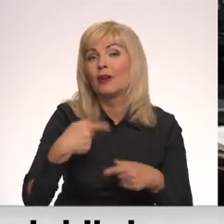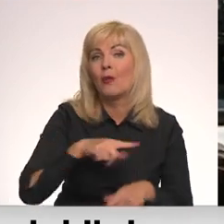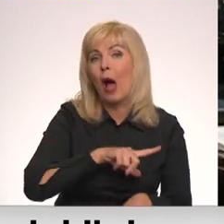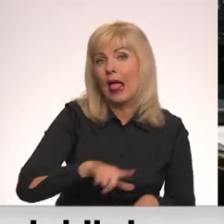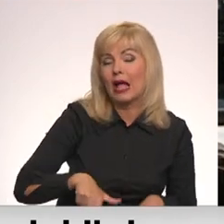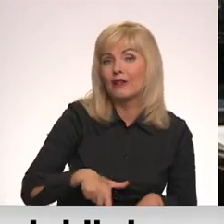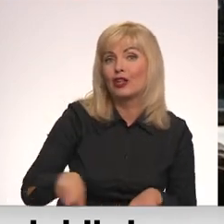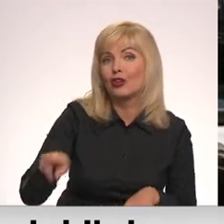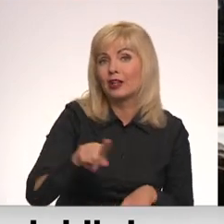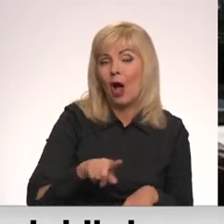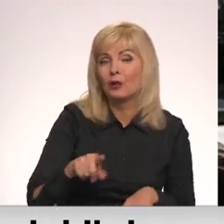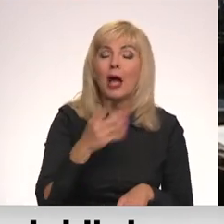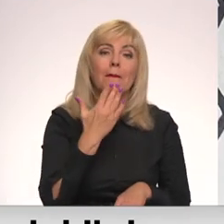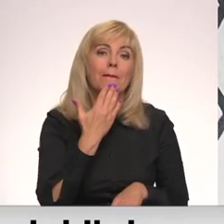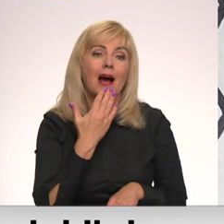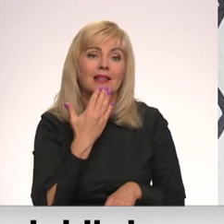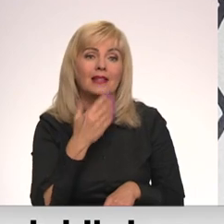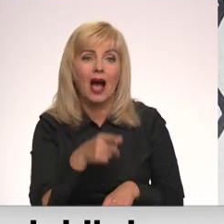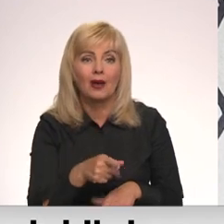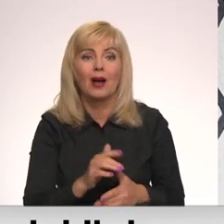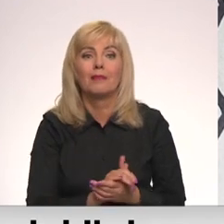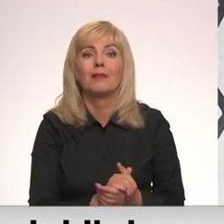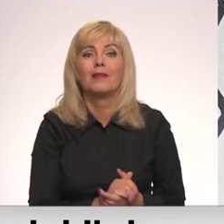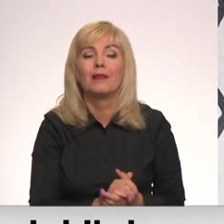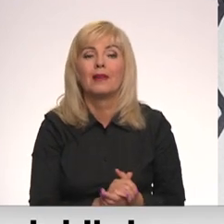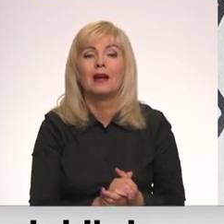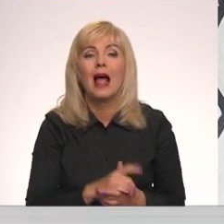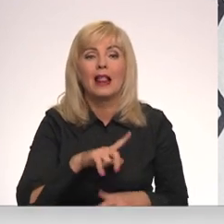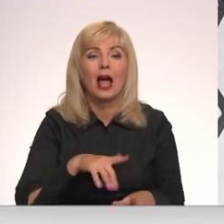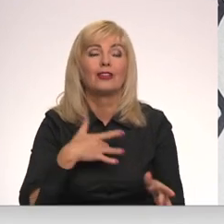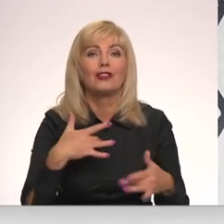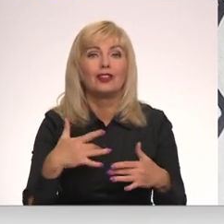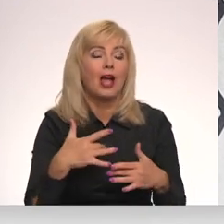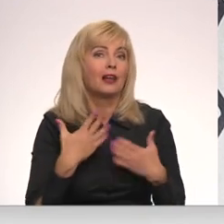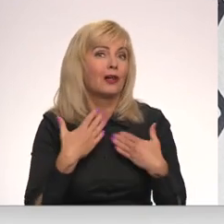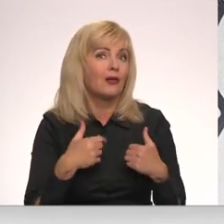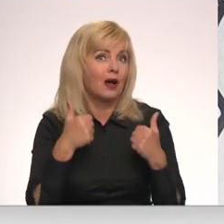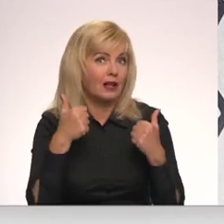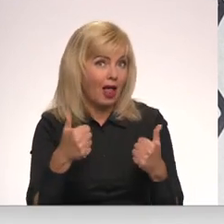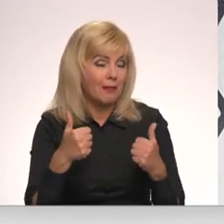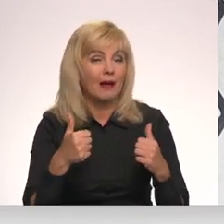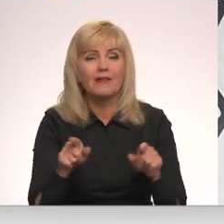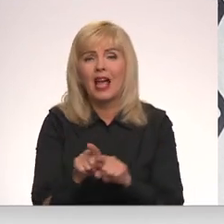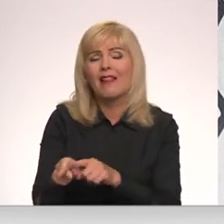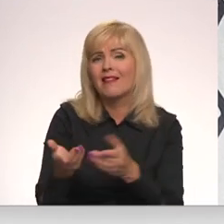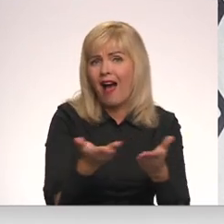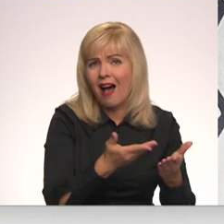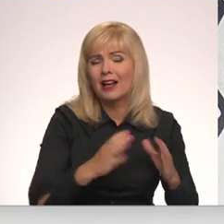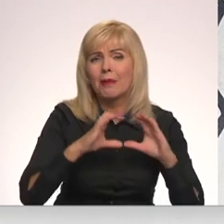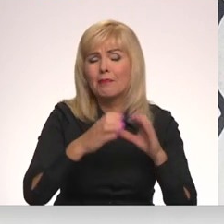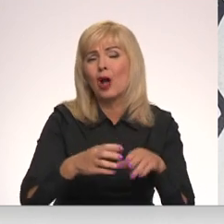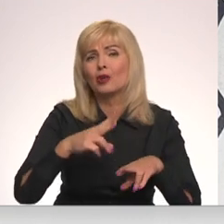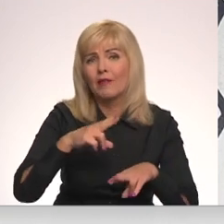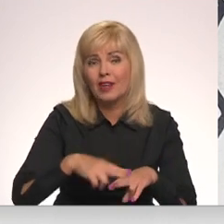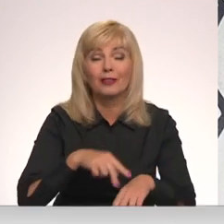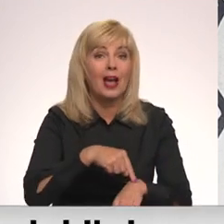latviešu tautas pasaku motīviem. Spēlēt latviešu teātri ir vienreizē jebkurā pasaules malā. Tā ir sajūta,